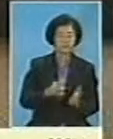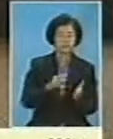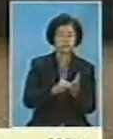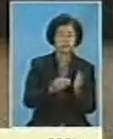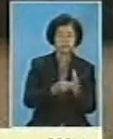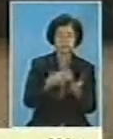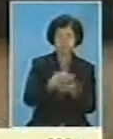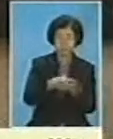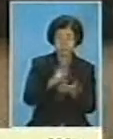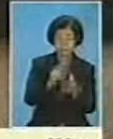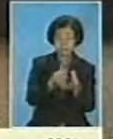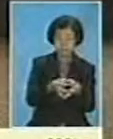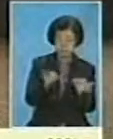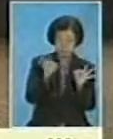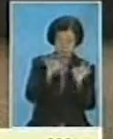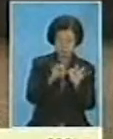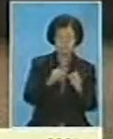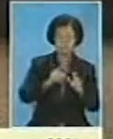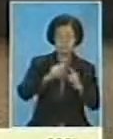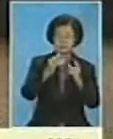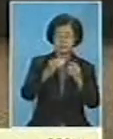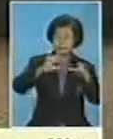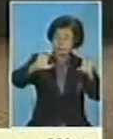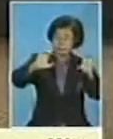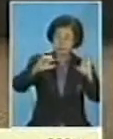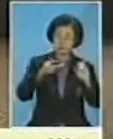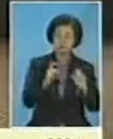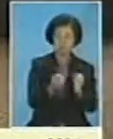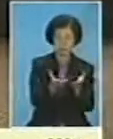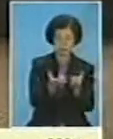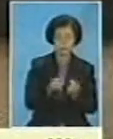ถึงประโยชน์สำคัญยิ่งที่รัฐจะได้รับ